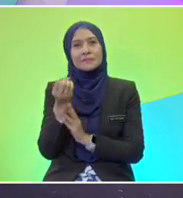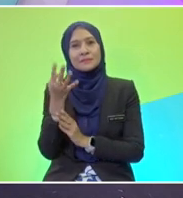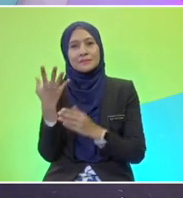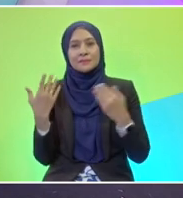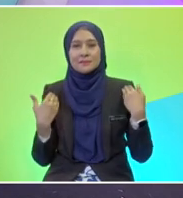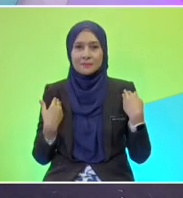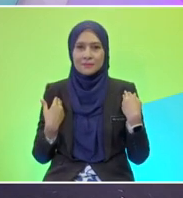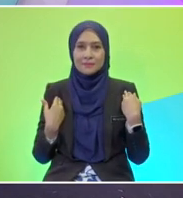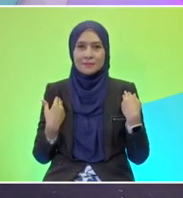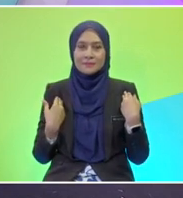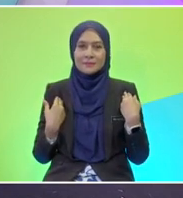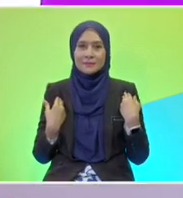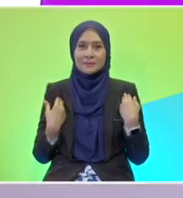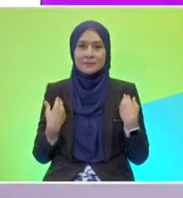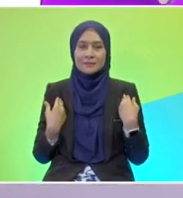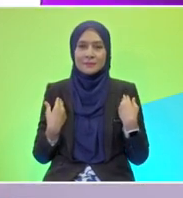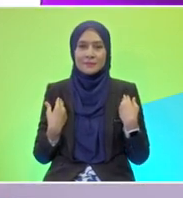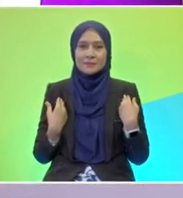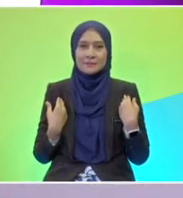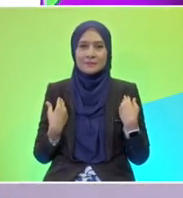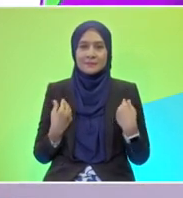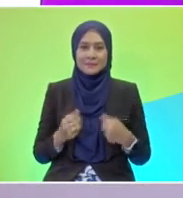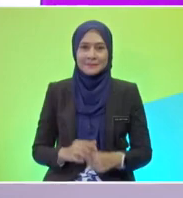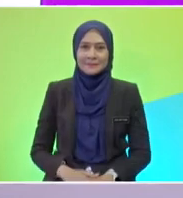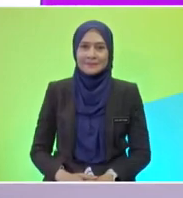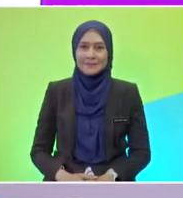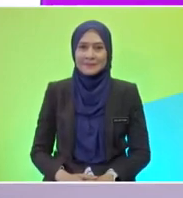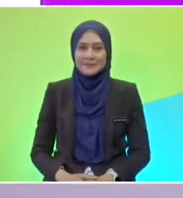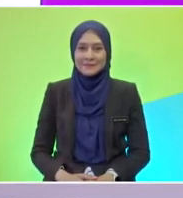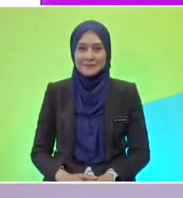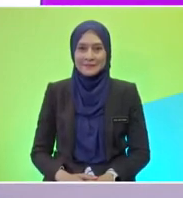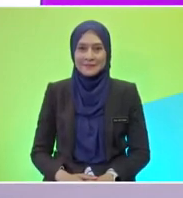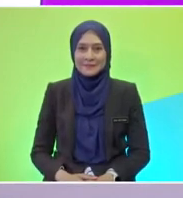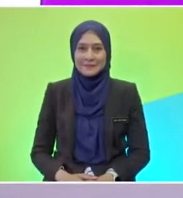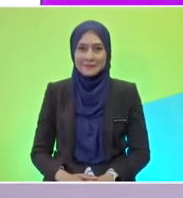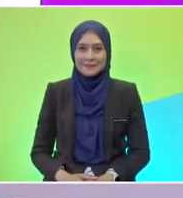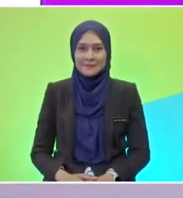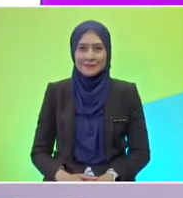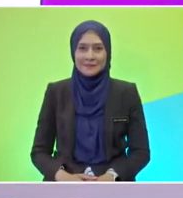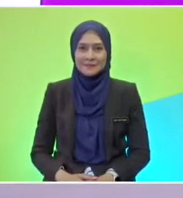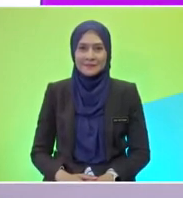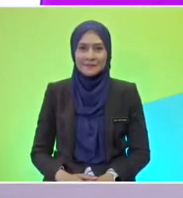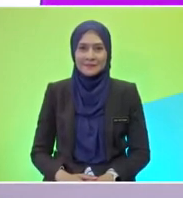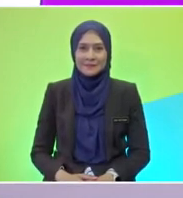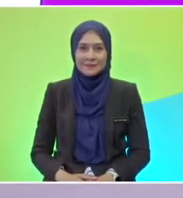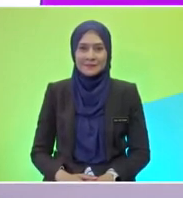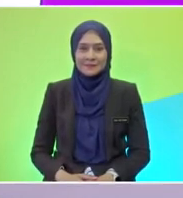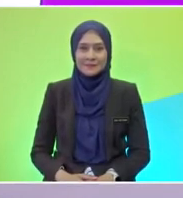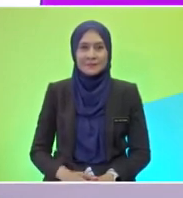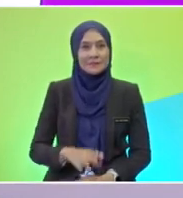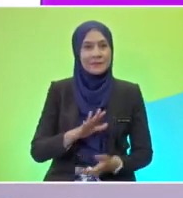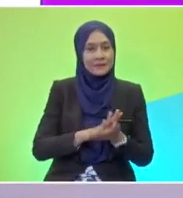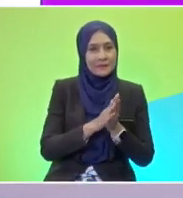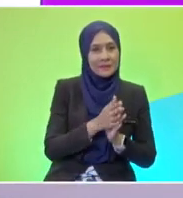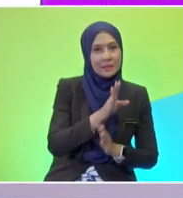kata satu biji apple, doktor akan jauh. Saya tak tahulah dalam bahasa Inggeris ni, kita tahulah. Okey, cikgu. Jadi empat,